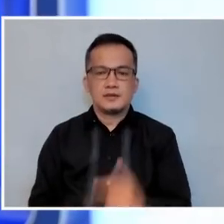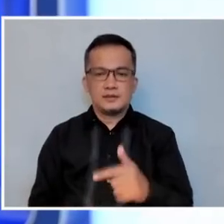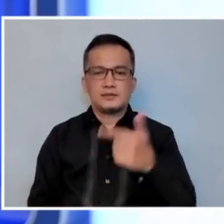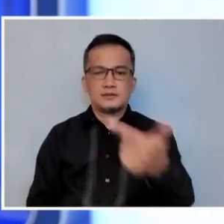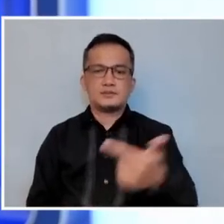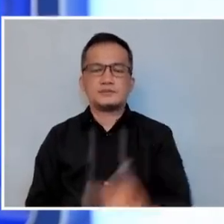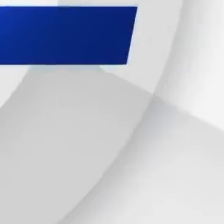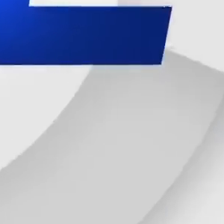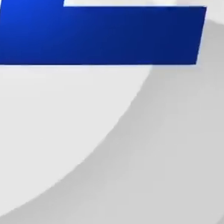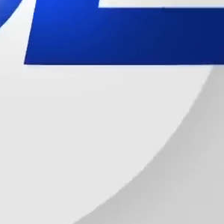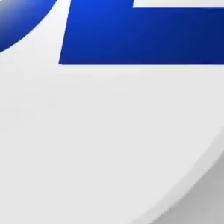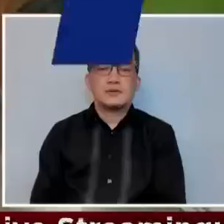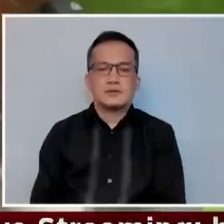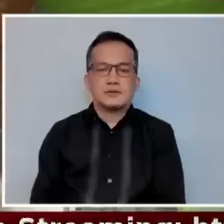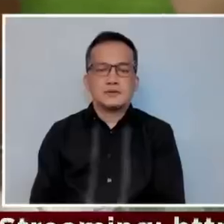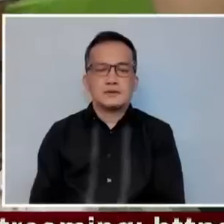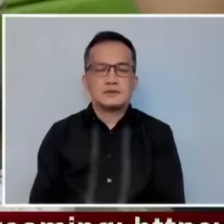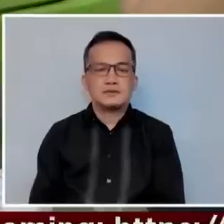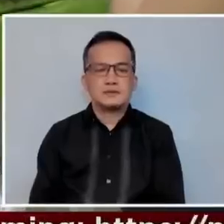Pascual.